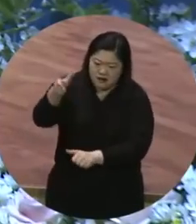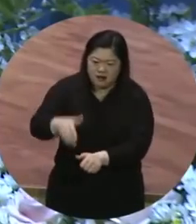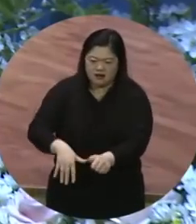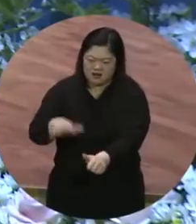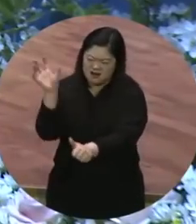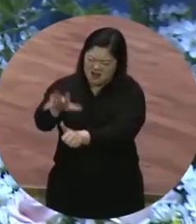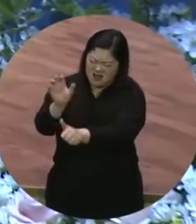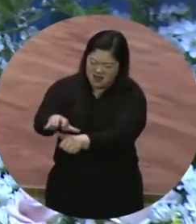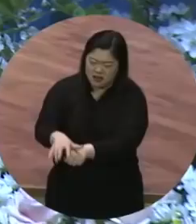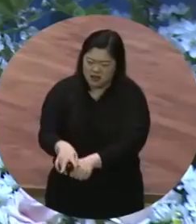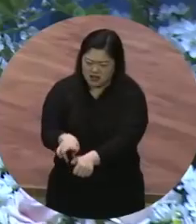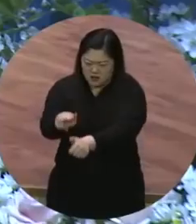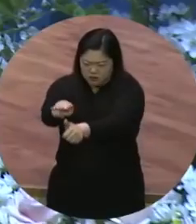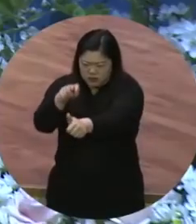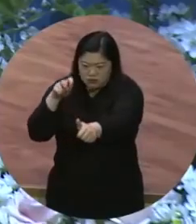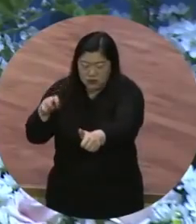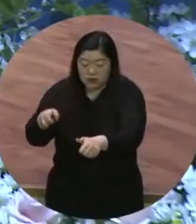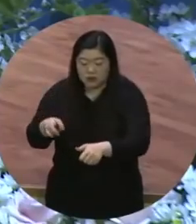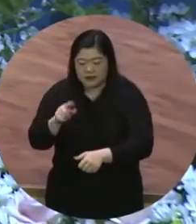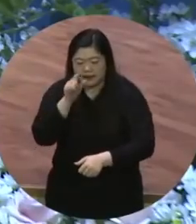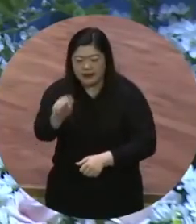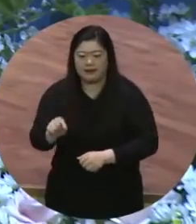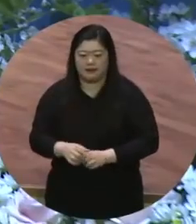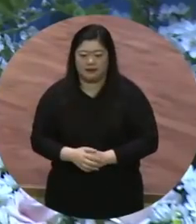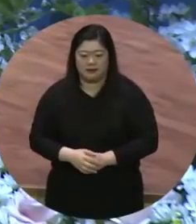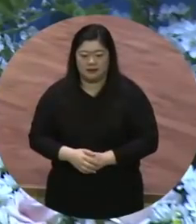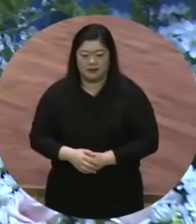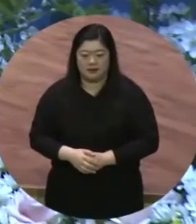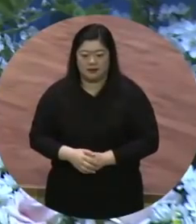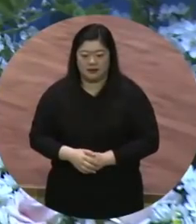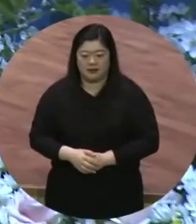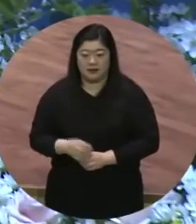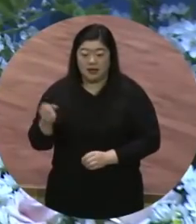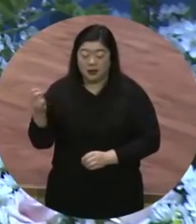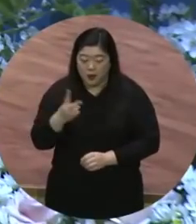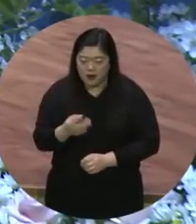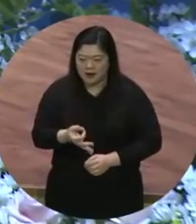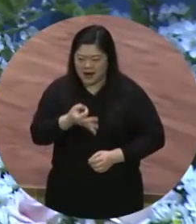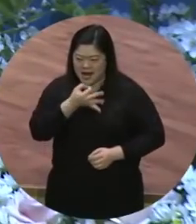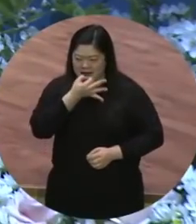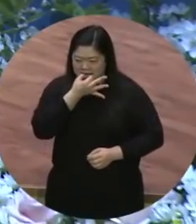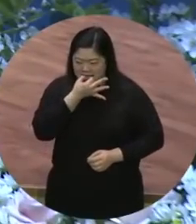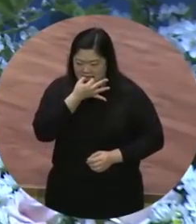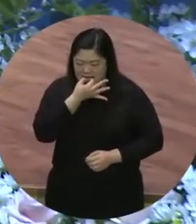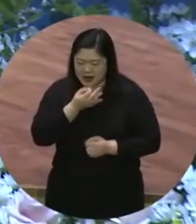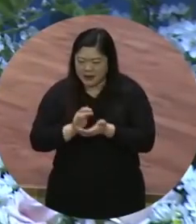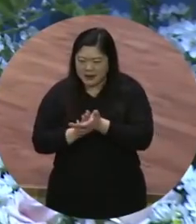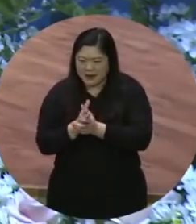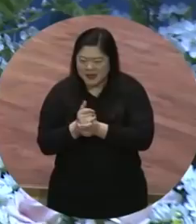낙심과 미움, 그리고 파손된 배로는 탐심과 욕심,